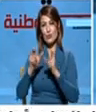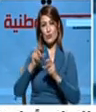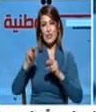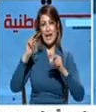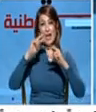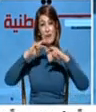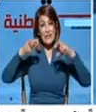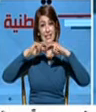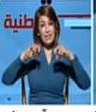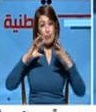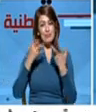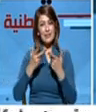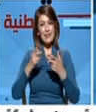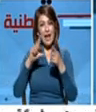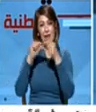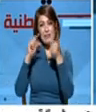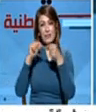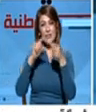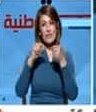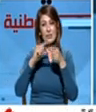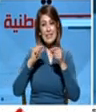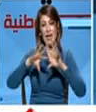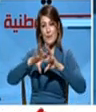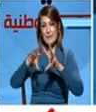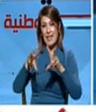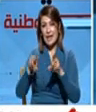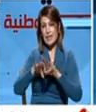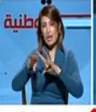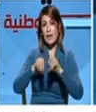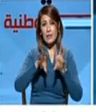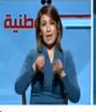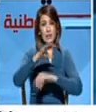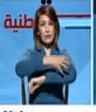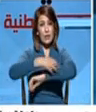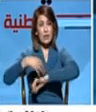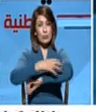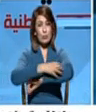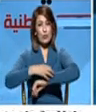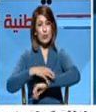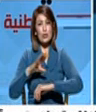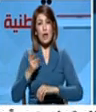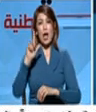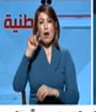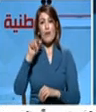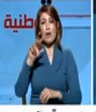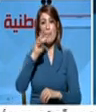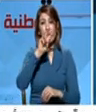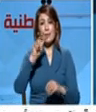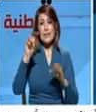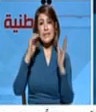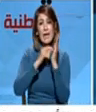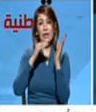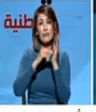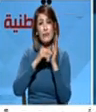بالنسبه لل عليها قلنا مائتين الف عائله ولا شخص من